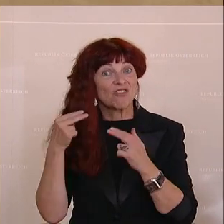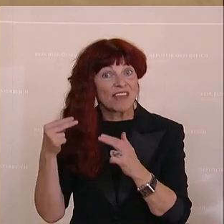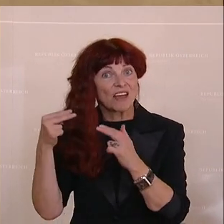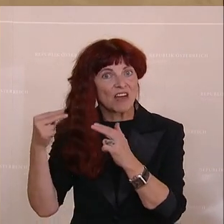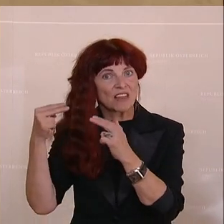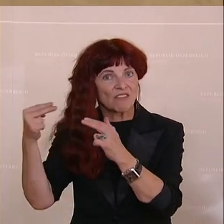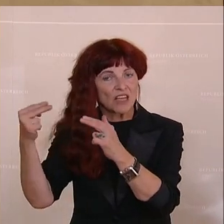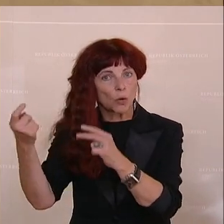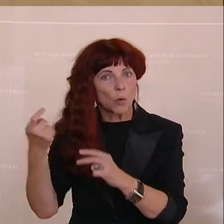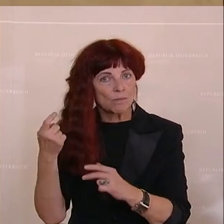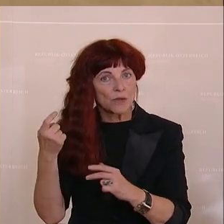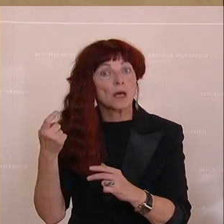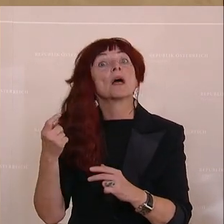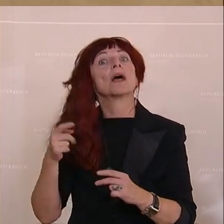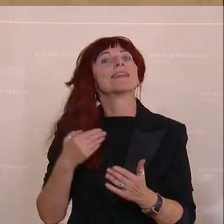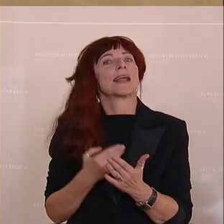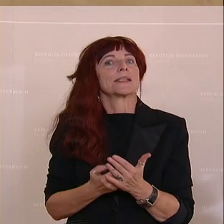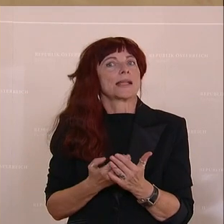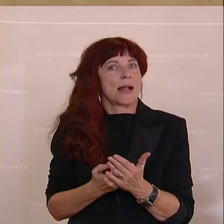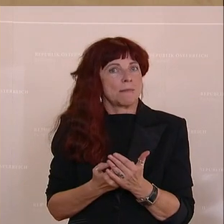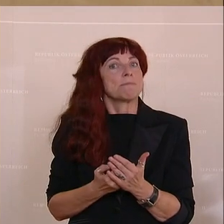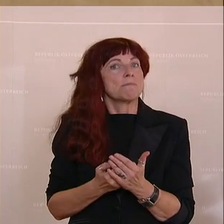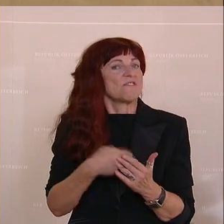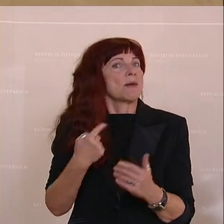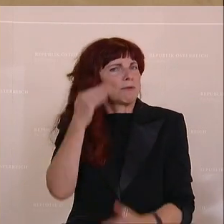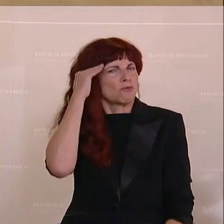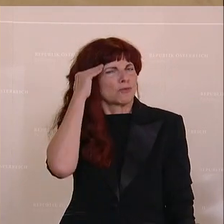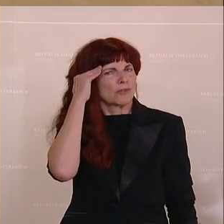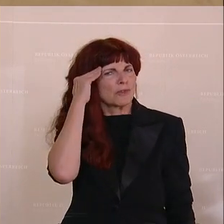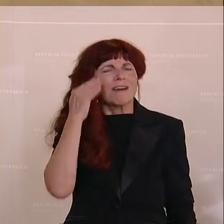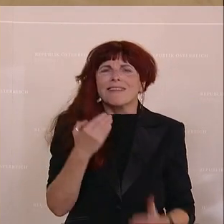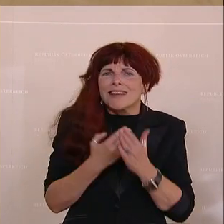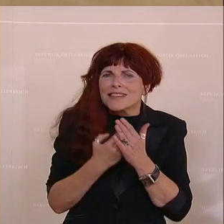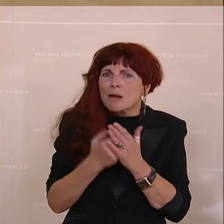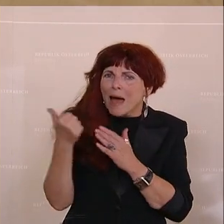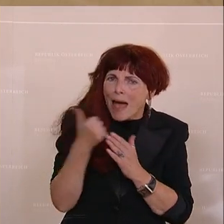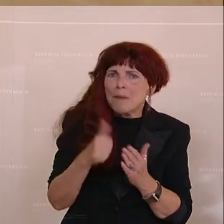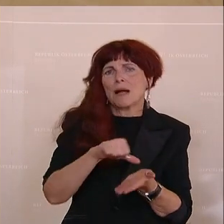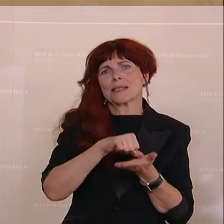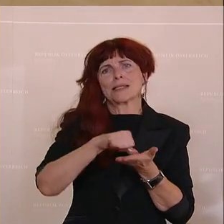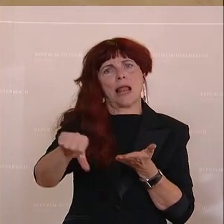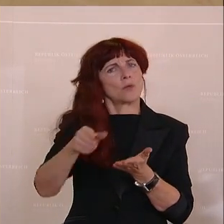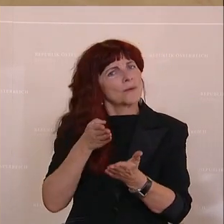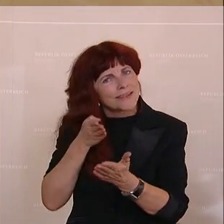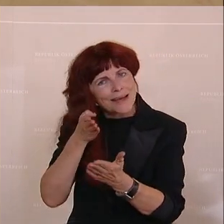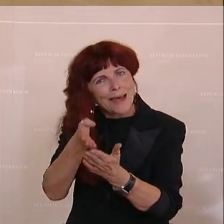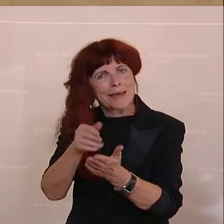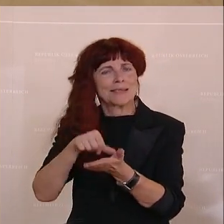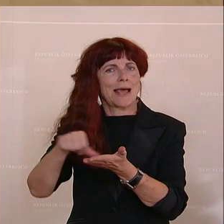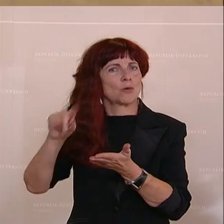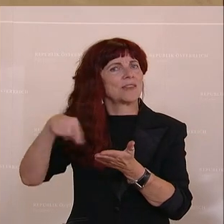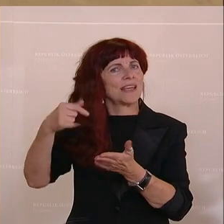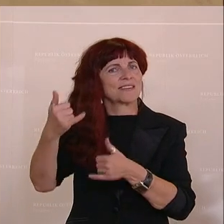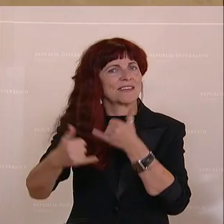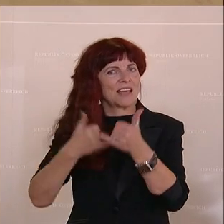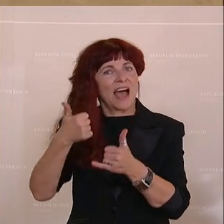Ja? Genau deswegen haben wir eben auch diese Einmalzahlung, diese Direktzahlung im nächsten Jahr von